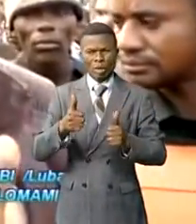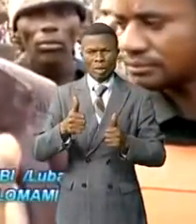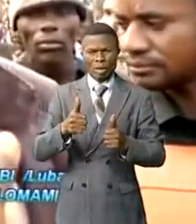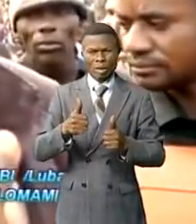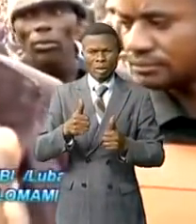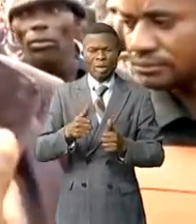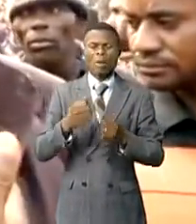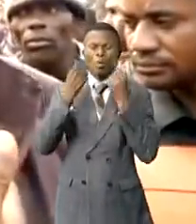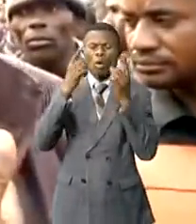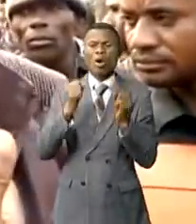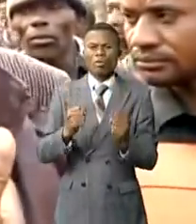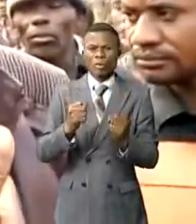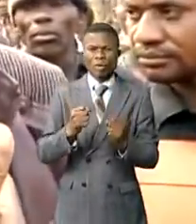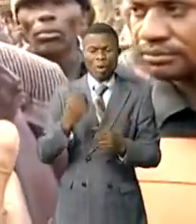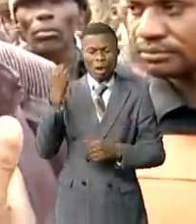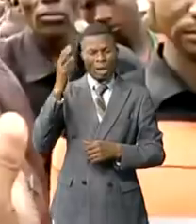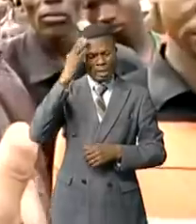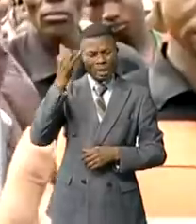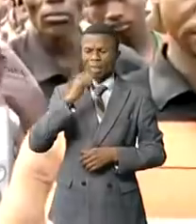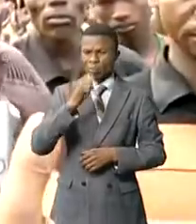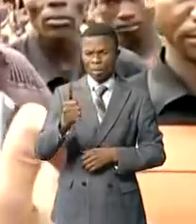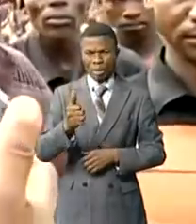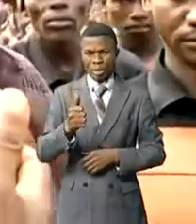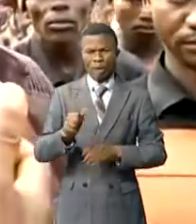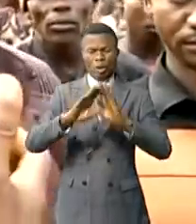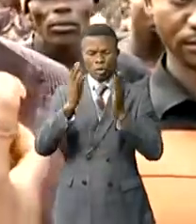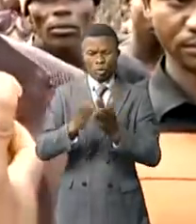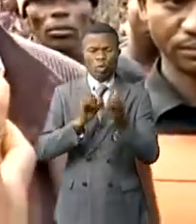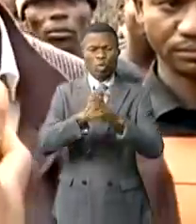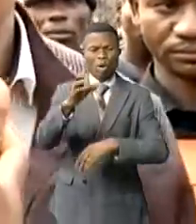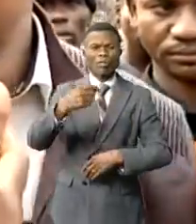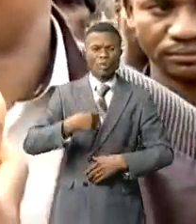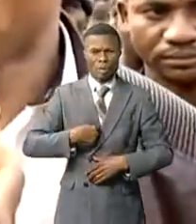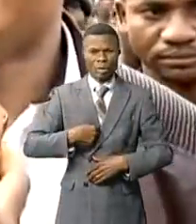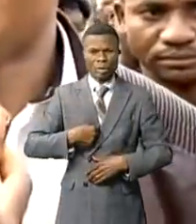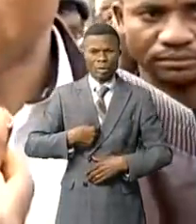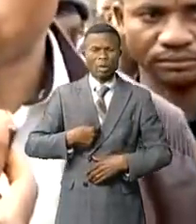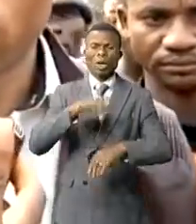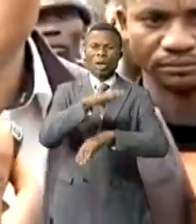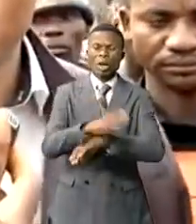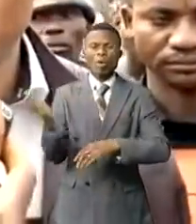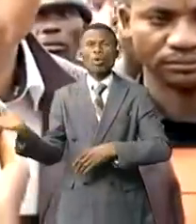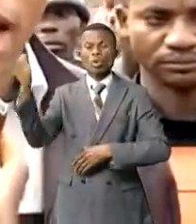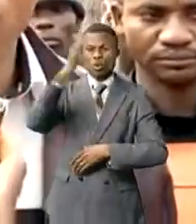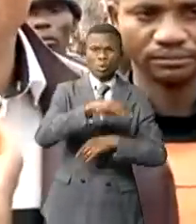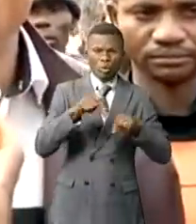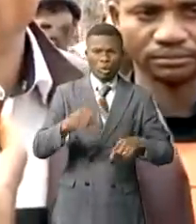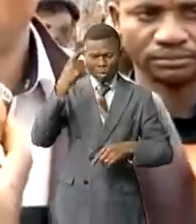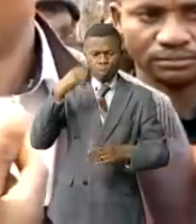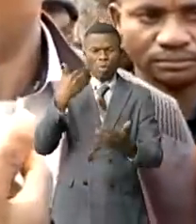tellement délirant que je n'en ai jamais rencontré. Avec ceux qui m'ont mandaté, toute la soirée, toute la journée d'aujourd'hui pour